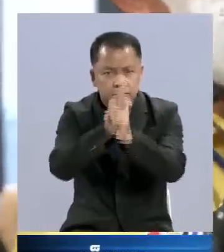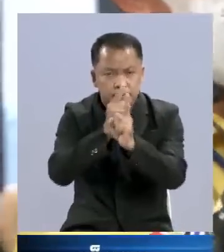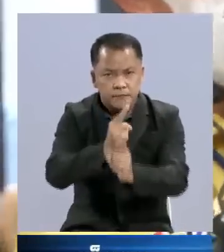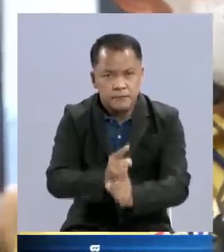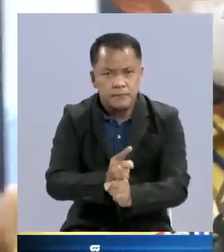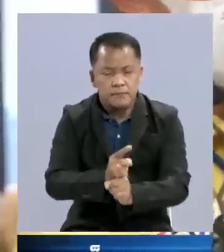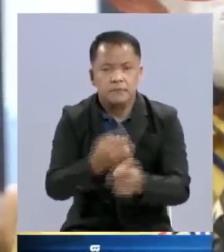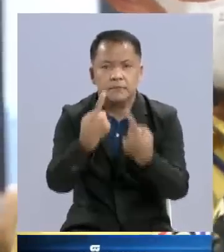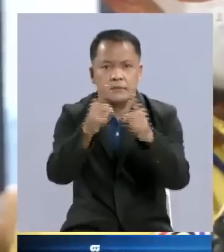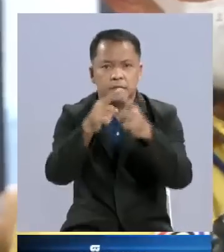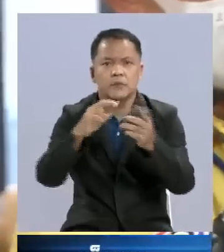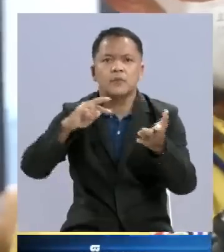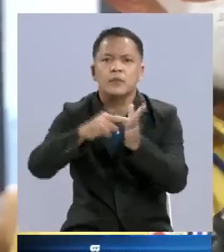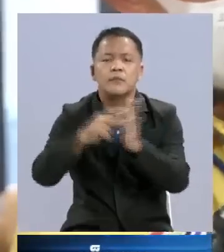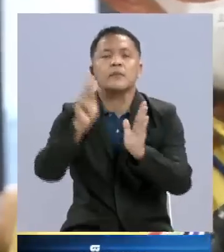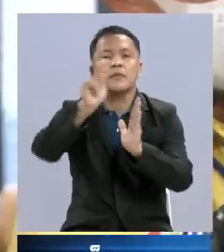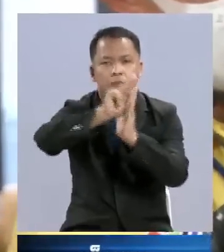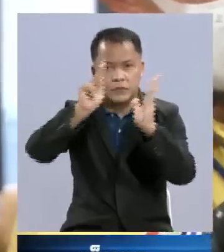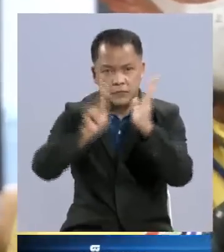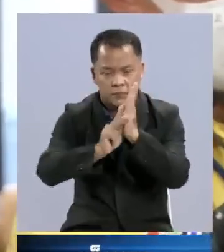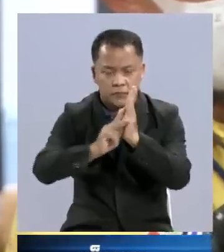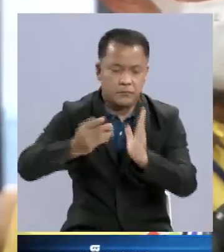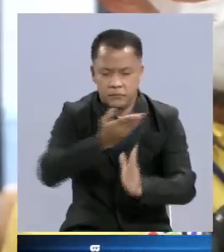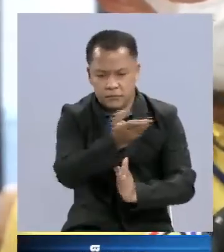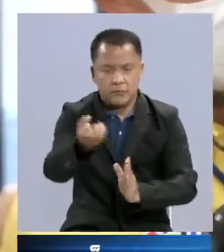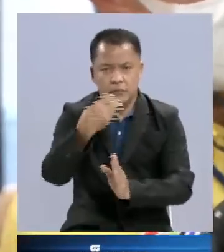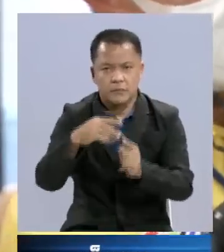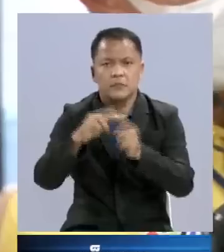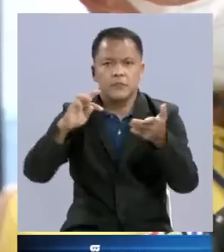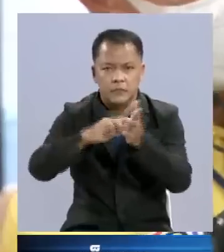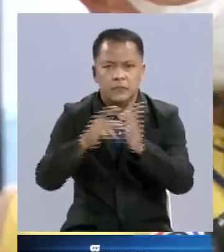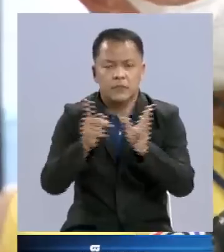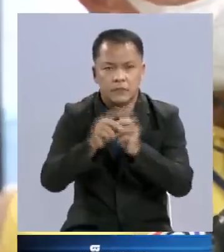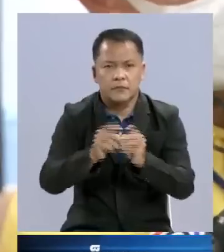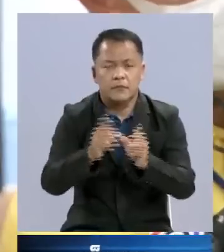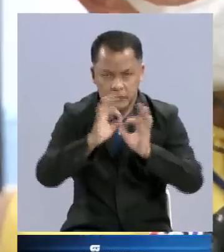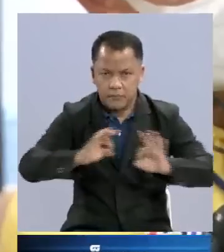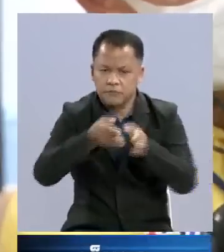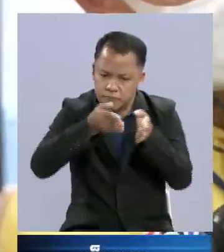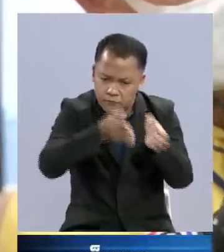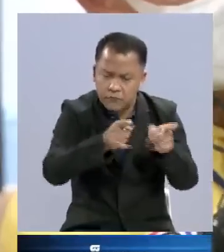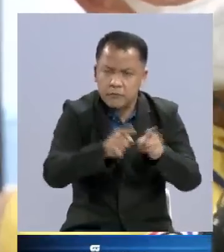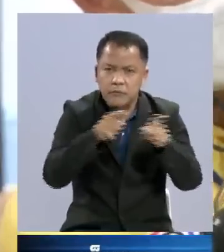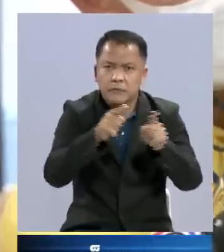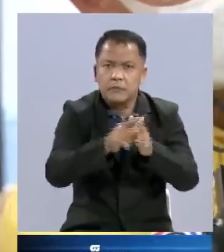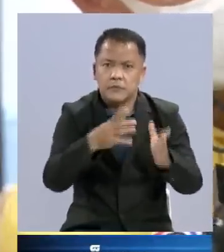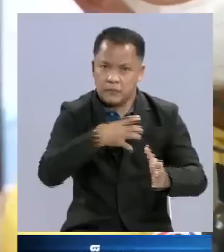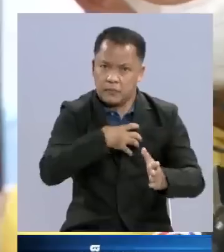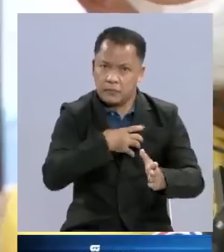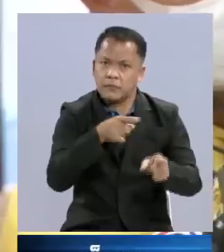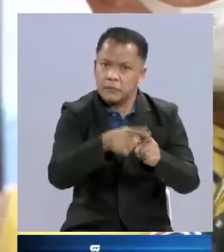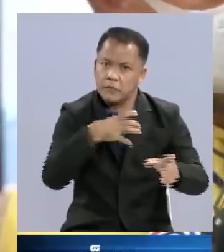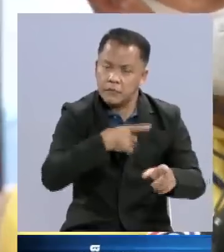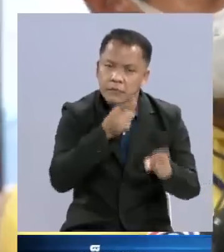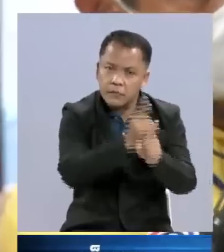เลยแต่การตีความกฎหมายหลายคนก็บอกว่าต้องไปคำนึงถึงเจตนารมณ์ด้วยไห ม ว่ามันต้องการให้เป็นแบบนั้น